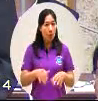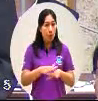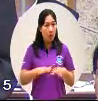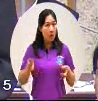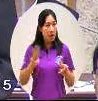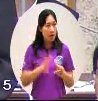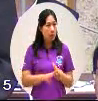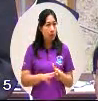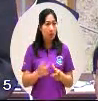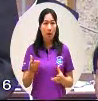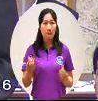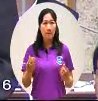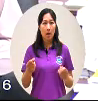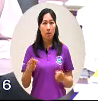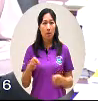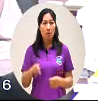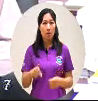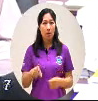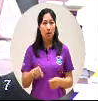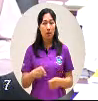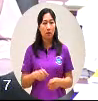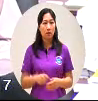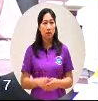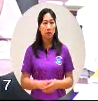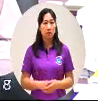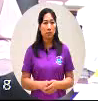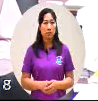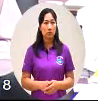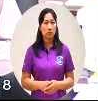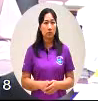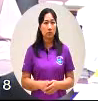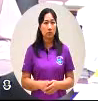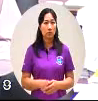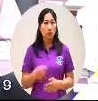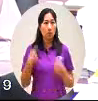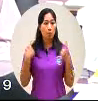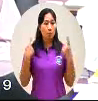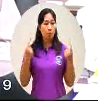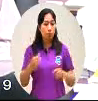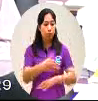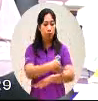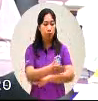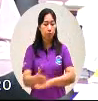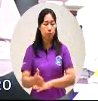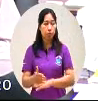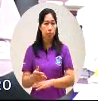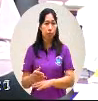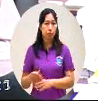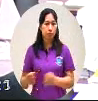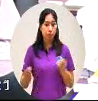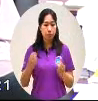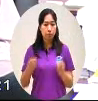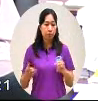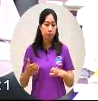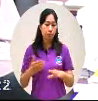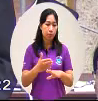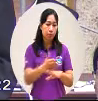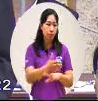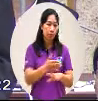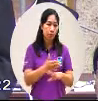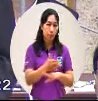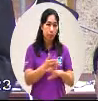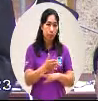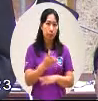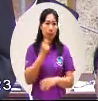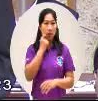讲也不对啊，那西安山都可以过，那我们盐乡就不能过。 现在跟科研报告哈，现在绝